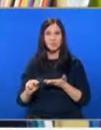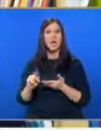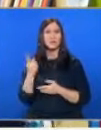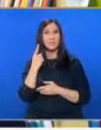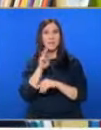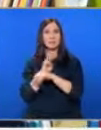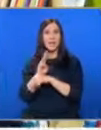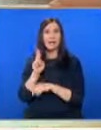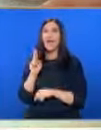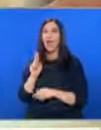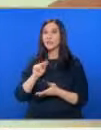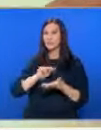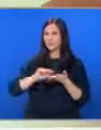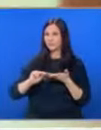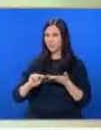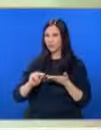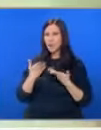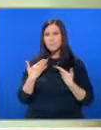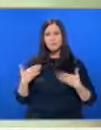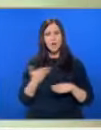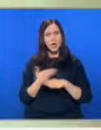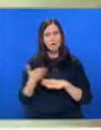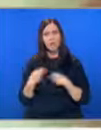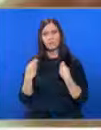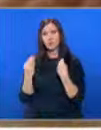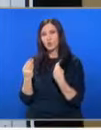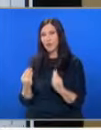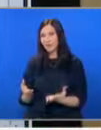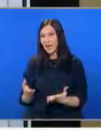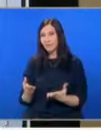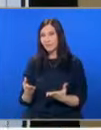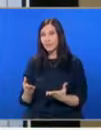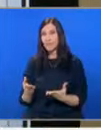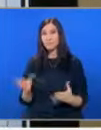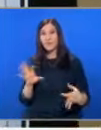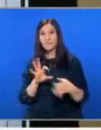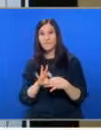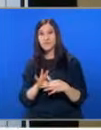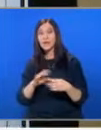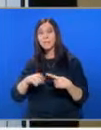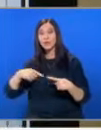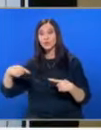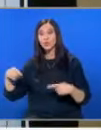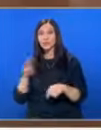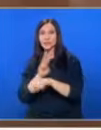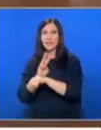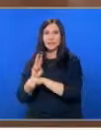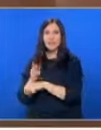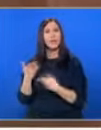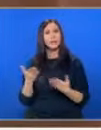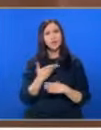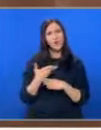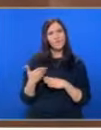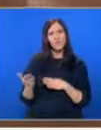самия сайт Как се пише. И ние редовно ще даваме препратки към ресурсите на сайта, където